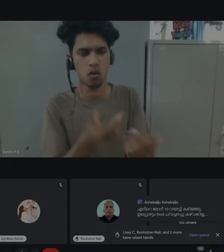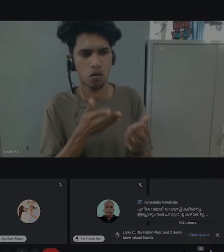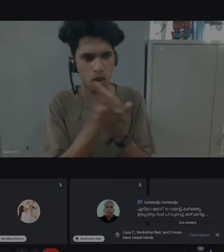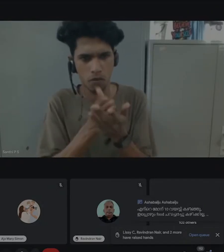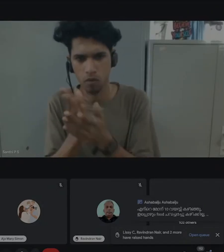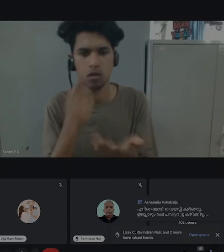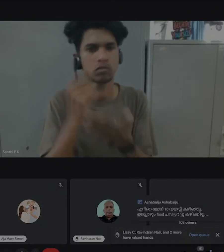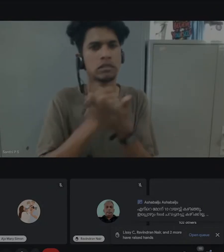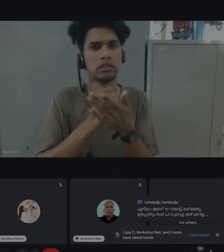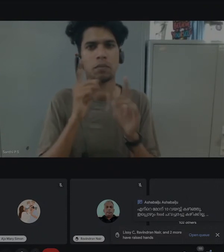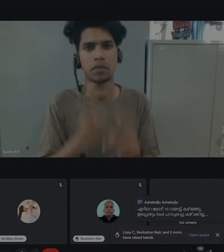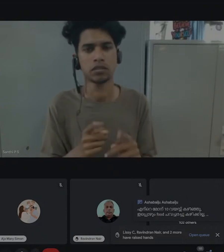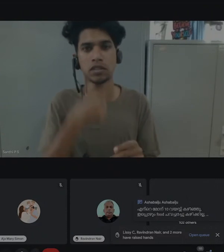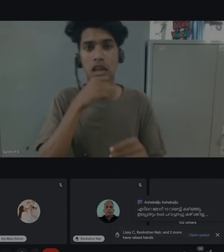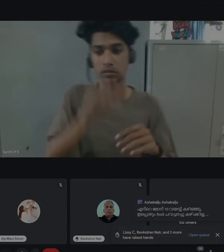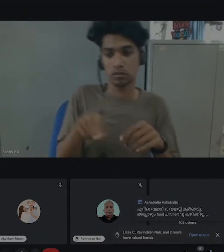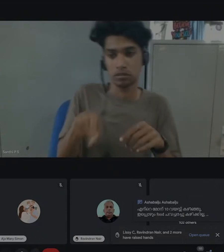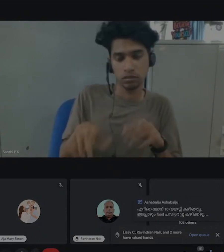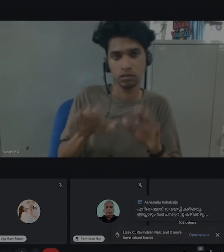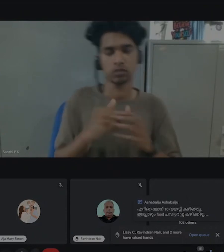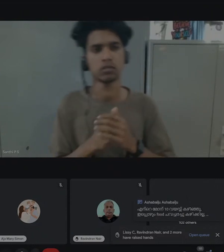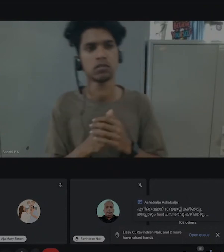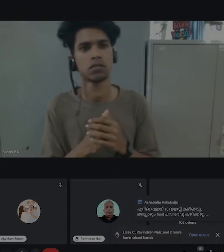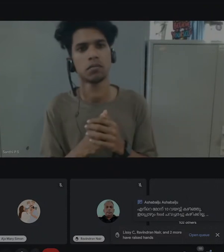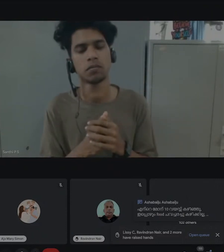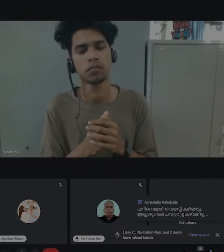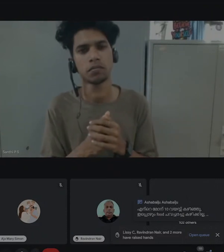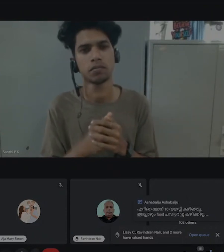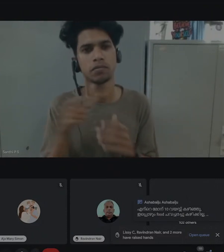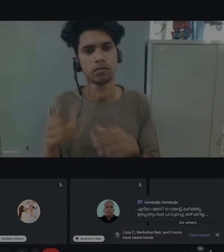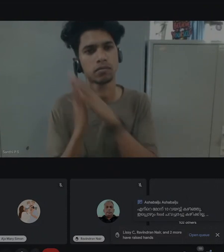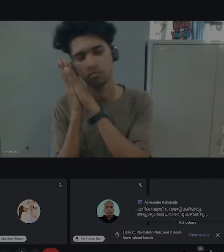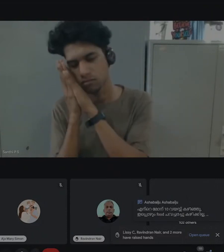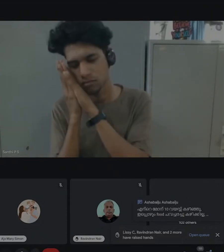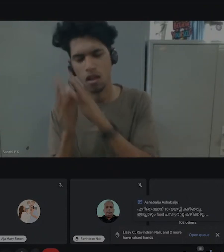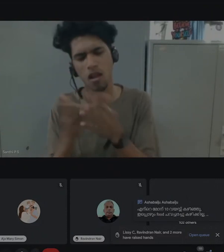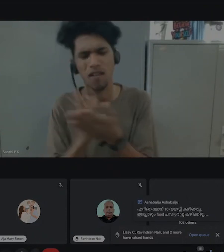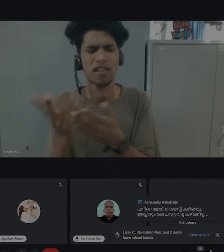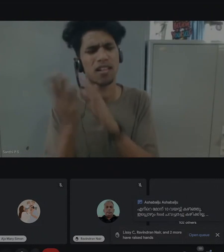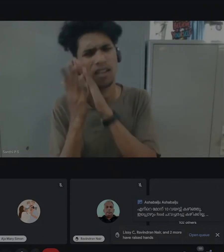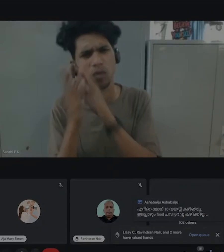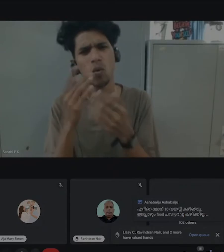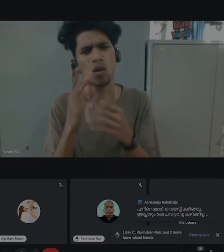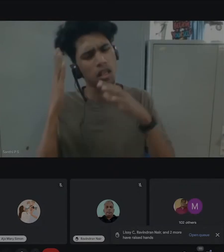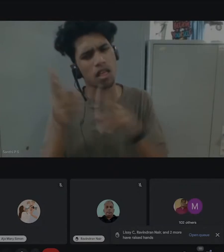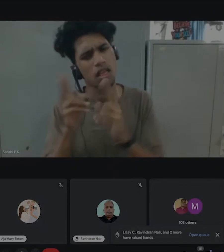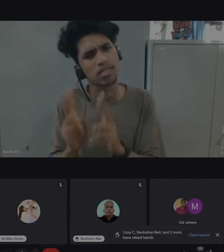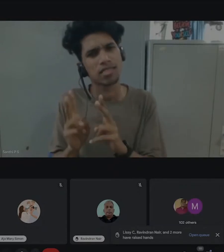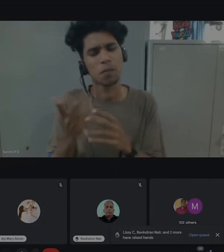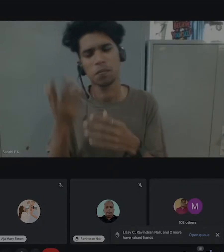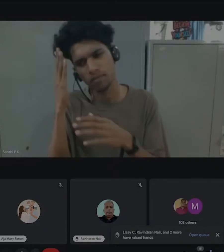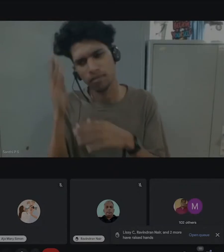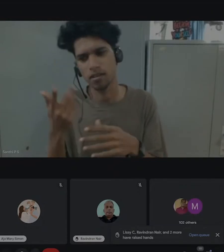അതൊരു ചെറിയ കുട്ടിയാണ്, അതായത് കിടക്കുന്ന പ്രായത്തിലുള്ള ഒരു കുഞ്ഞാണ് എന്നുണ്ടെങ്കിൽ ആ കുഞ്ഞിനെ